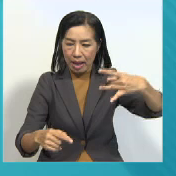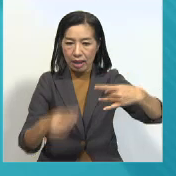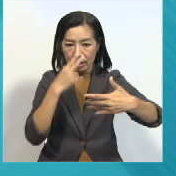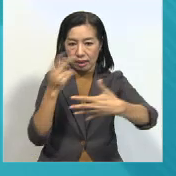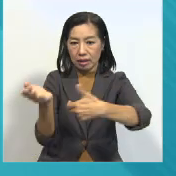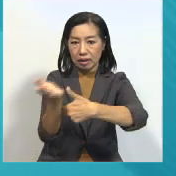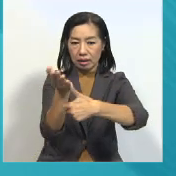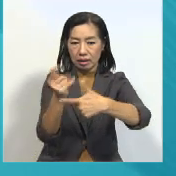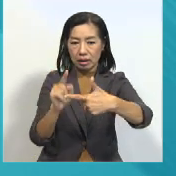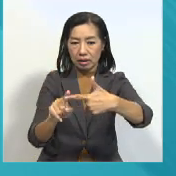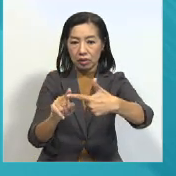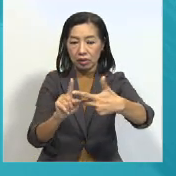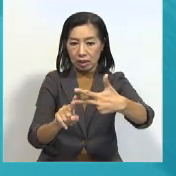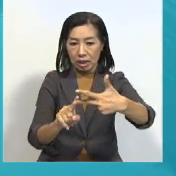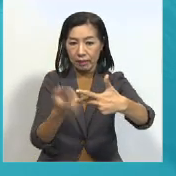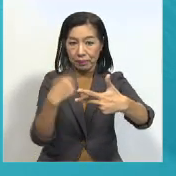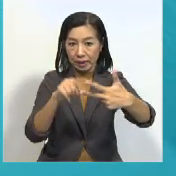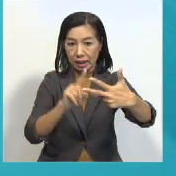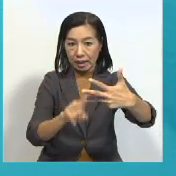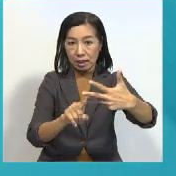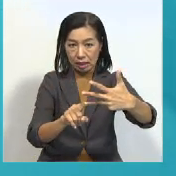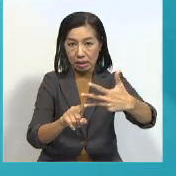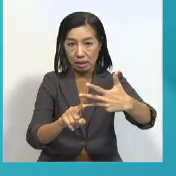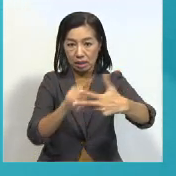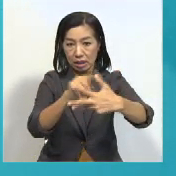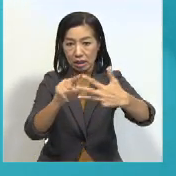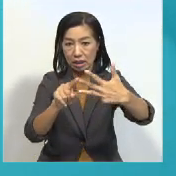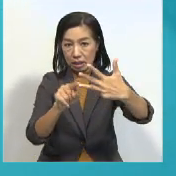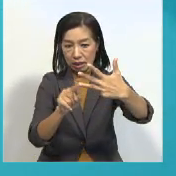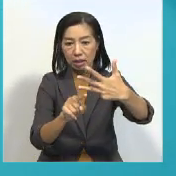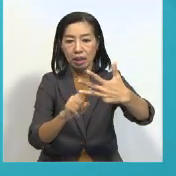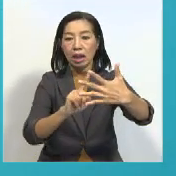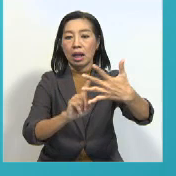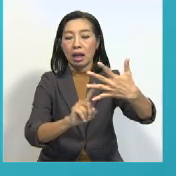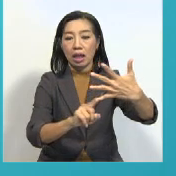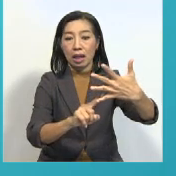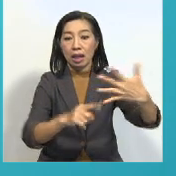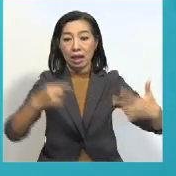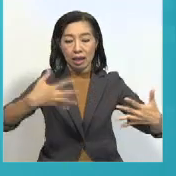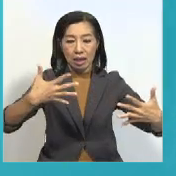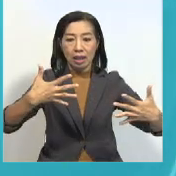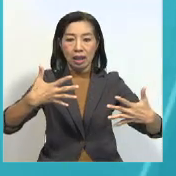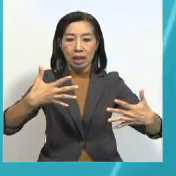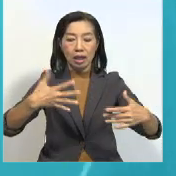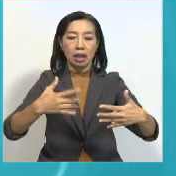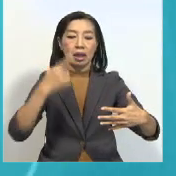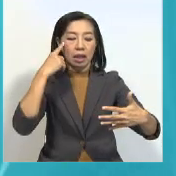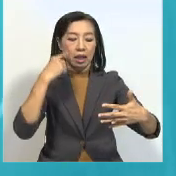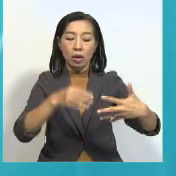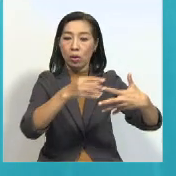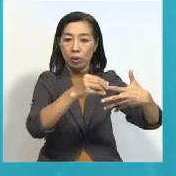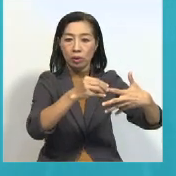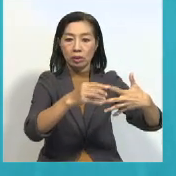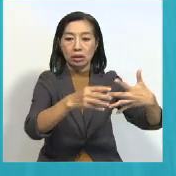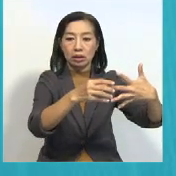ชินีท่าซานตาครูซท่าศาลเจ้าโจซือกงท่าสีพระยาด้านใต้ท่าสาทรโครงการ